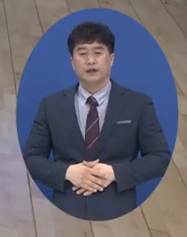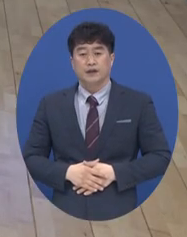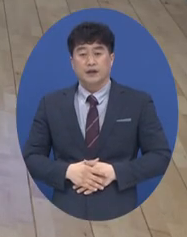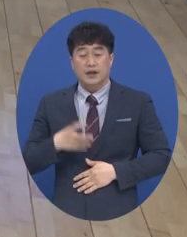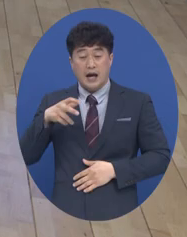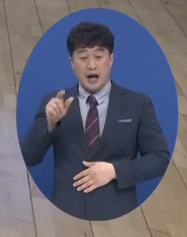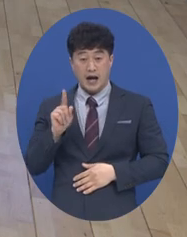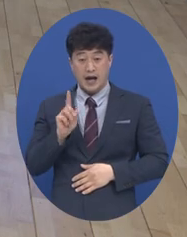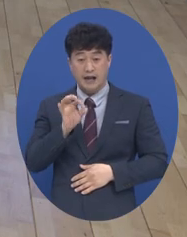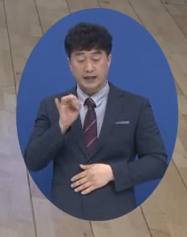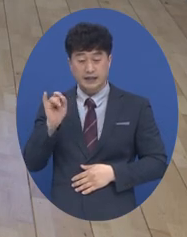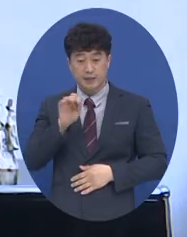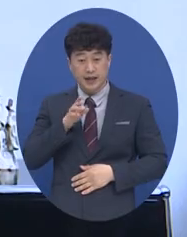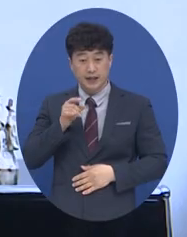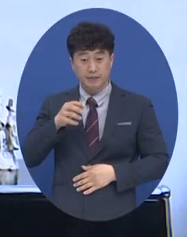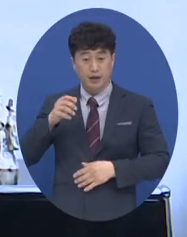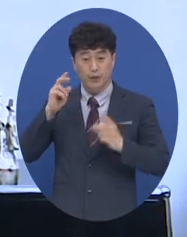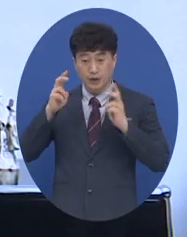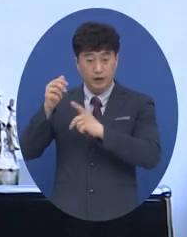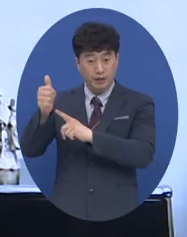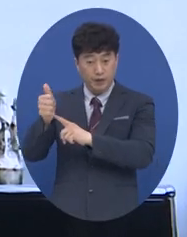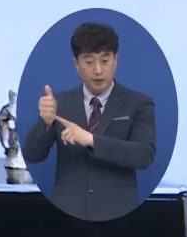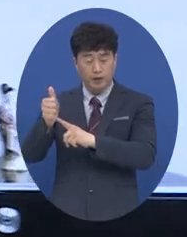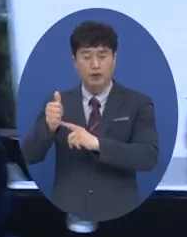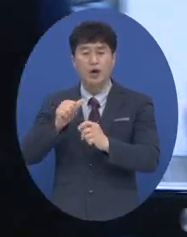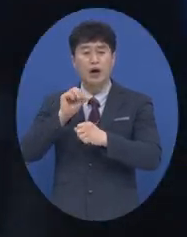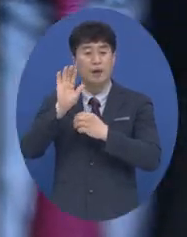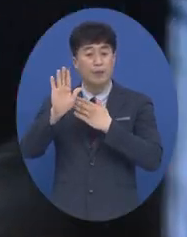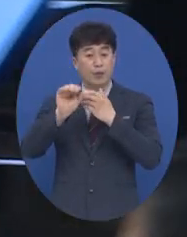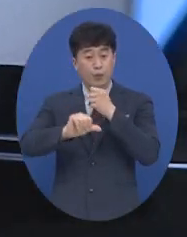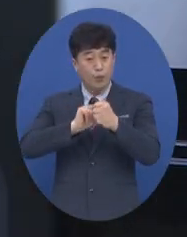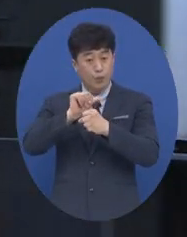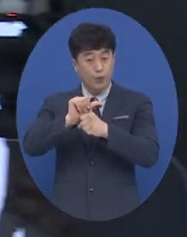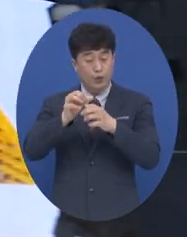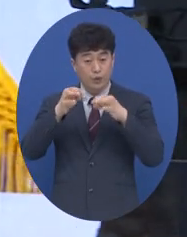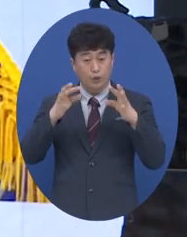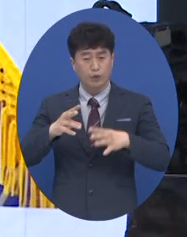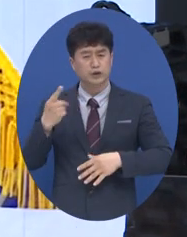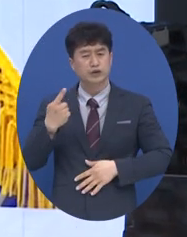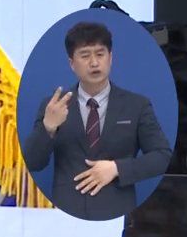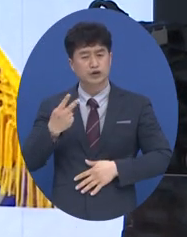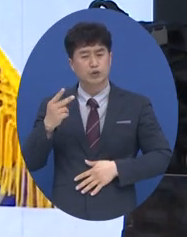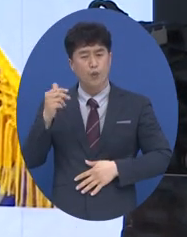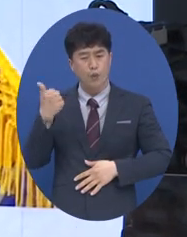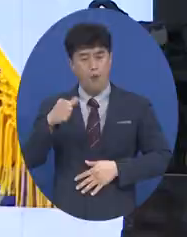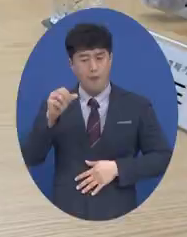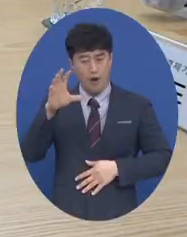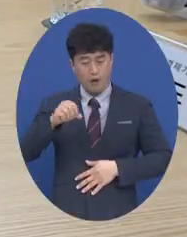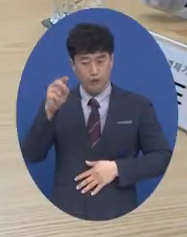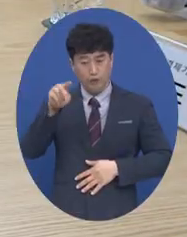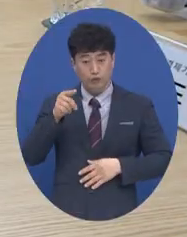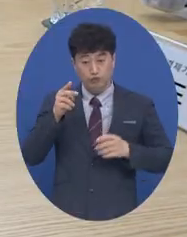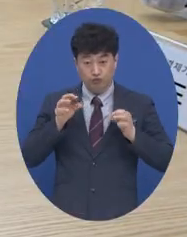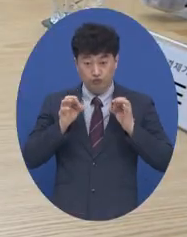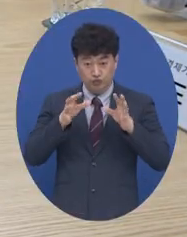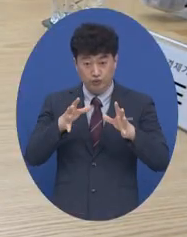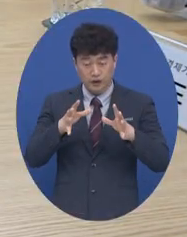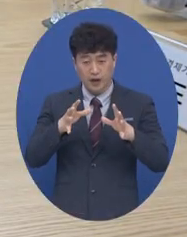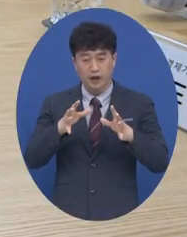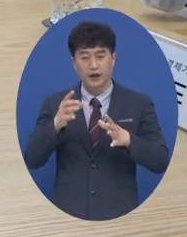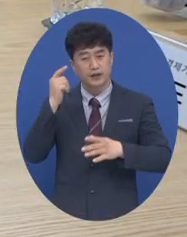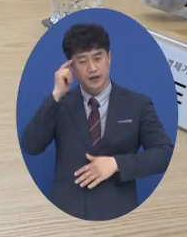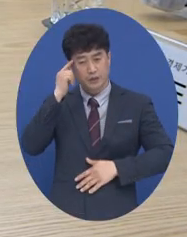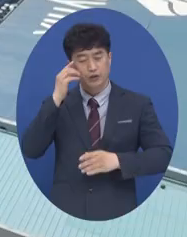카이 베크만 대표는 향후 5년간 2,500억 원 이상의 투자를 고려하고 있다며 경기도에 협조를